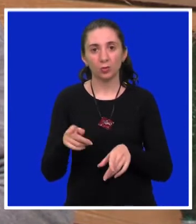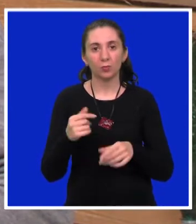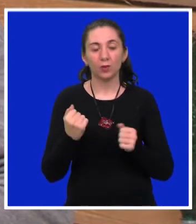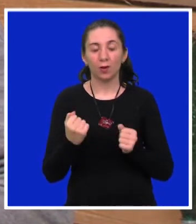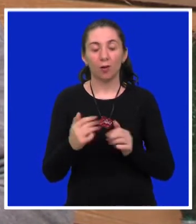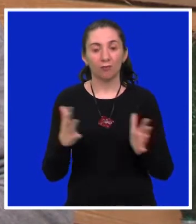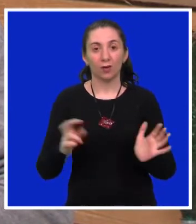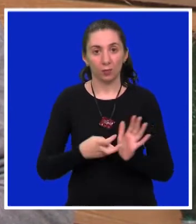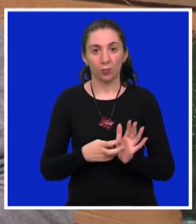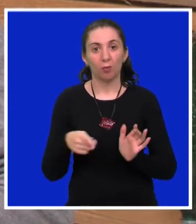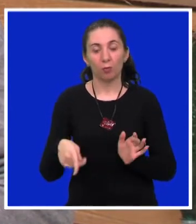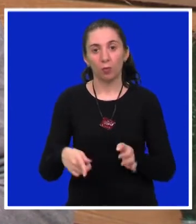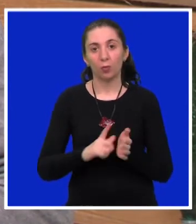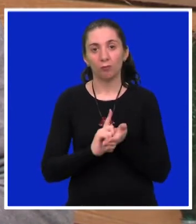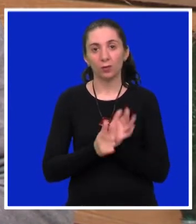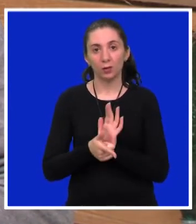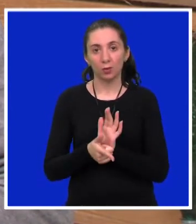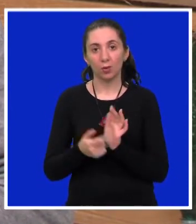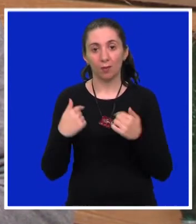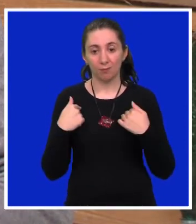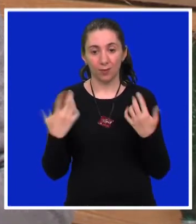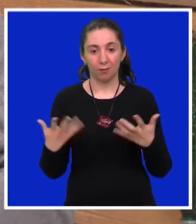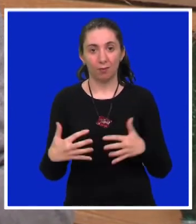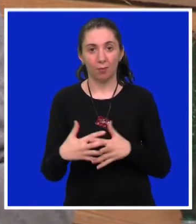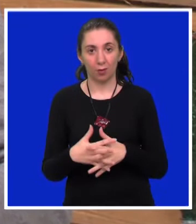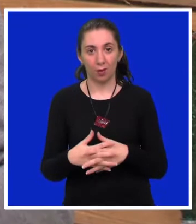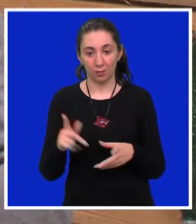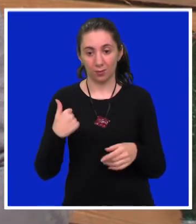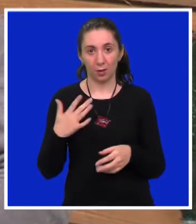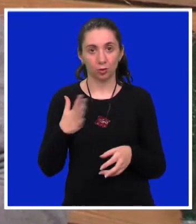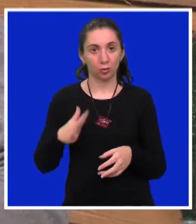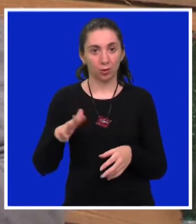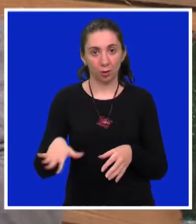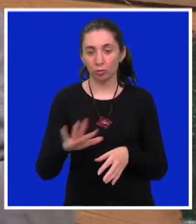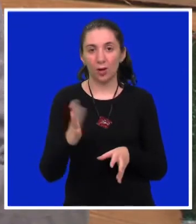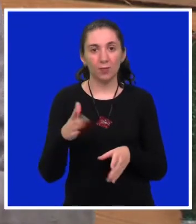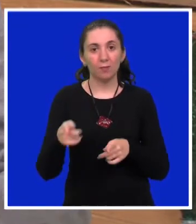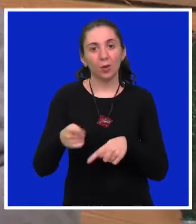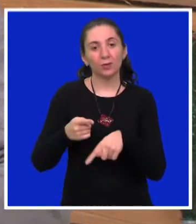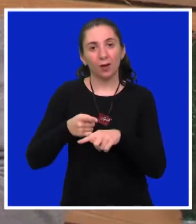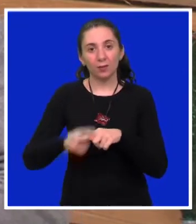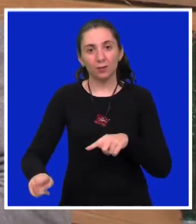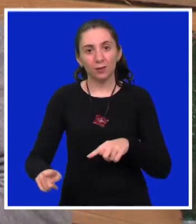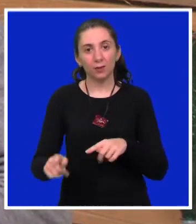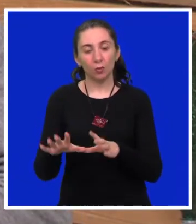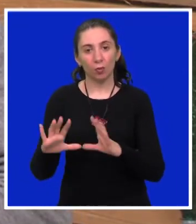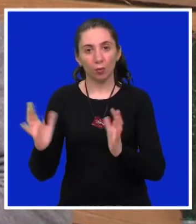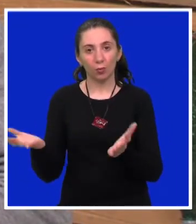jako ovoga izazovan. I u ovom trenutku mi kao grad, odnosno ni naši građani, nemamo taj dio,